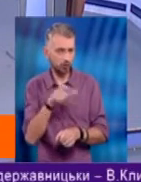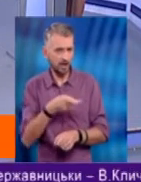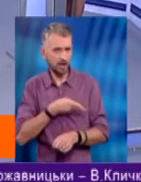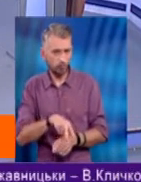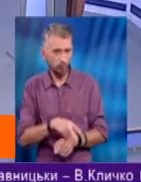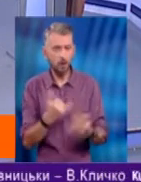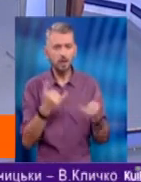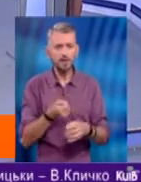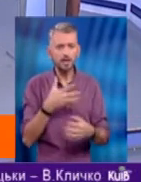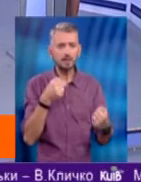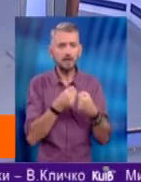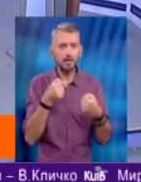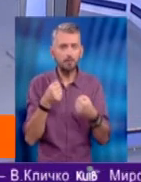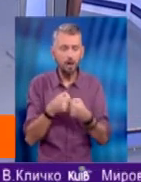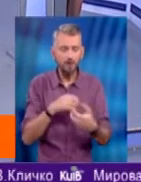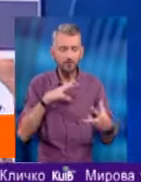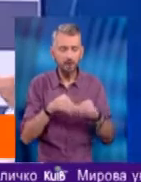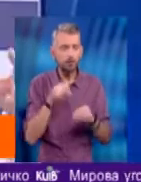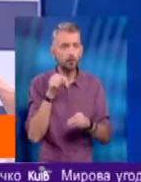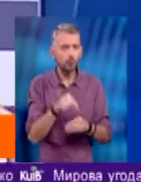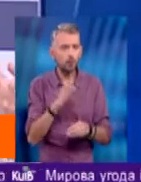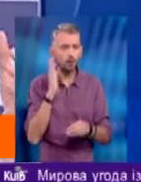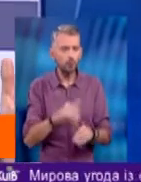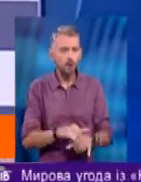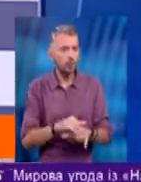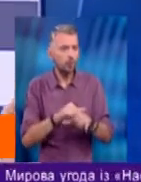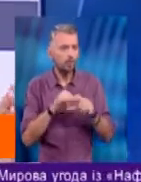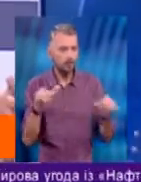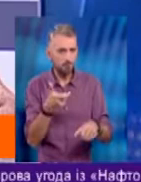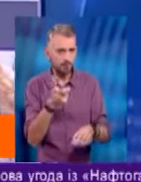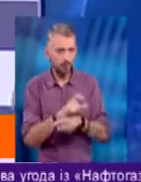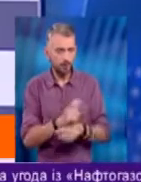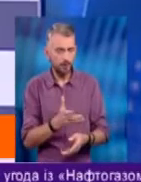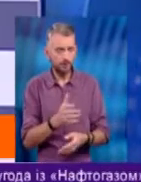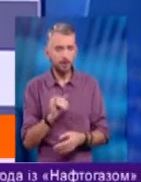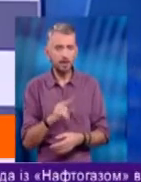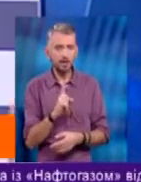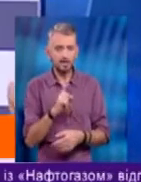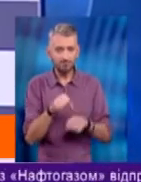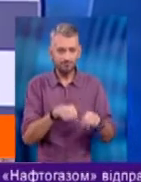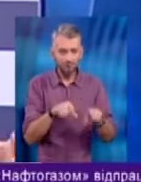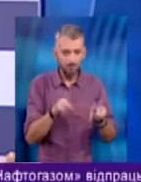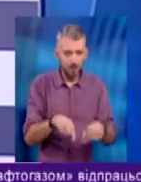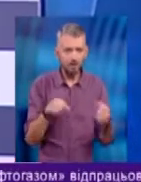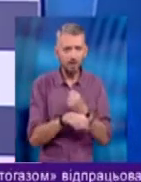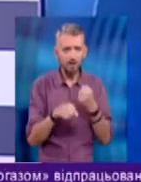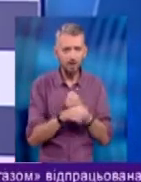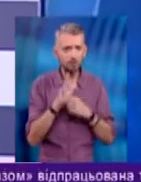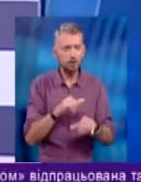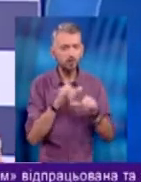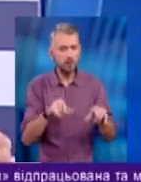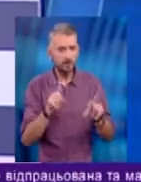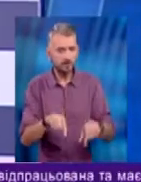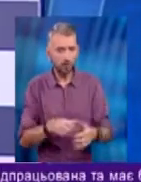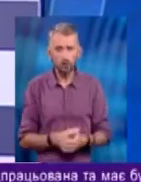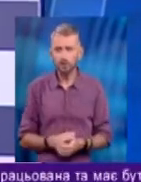зараз кількість ДТП внаслідок цього буде зростати більше. І з двохколісними також травматизм буде збільшуватися також.